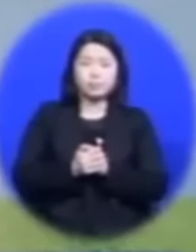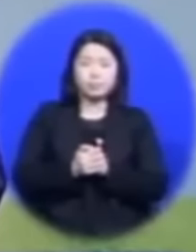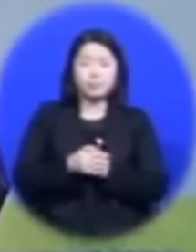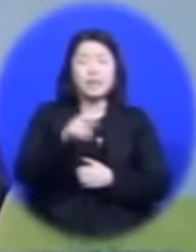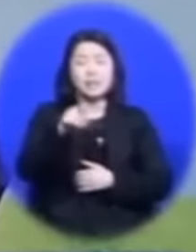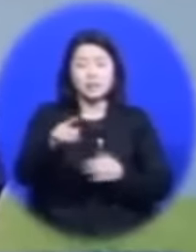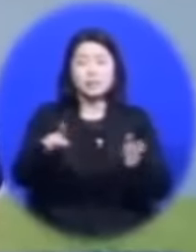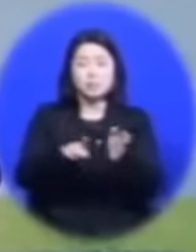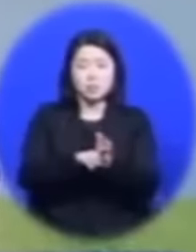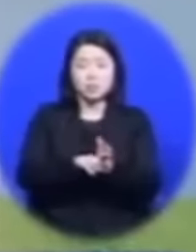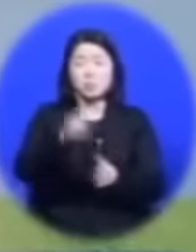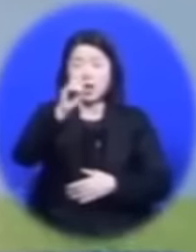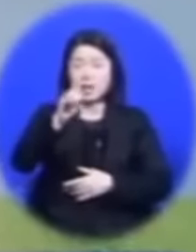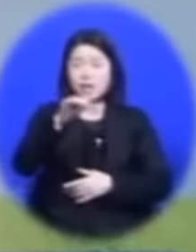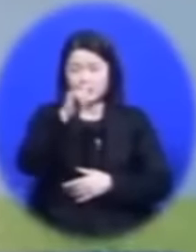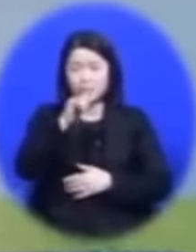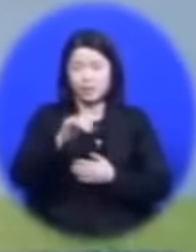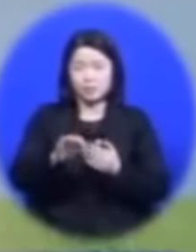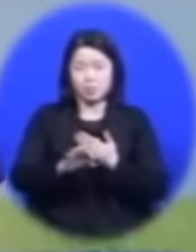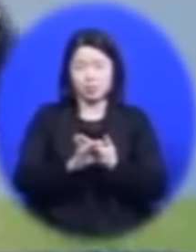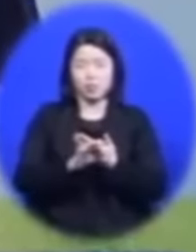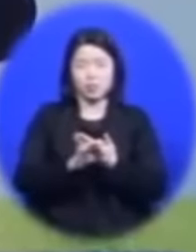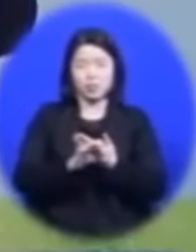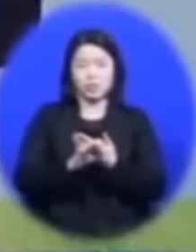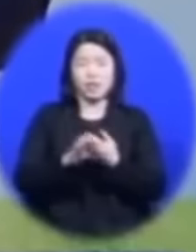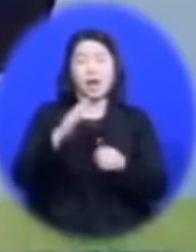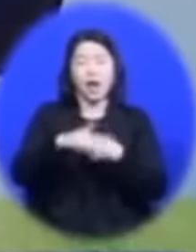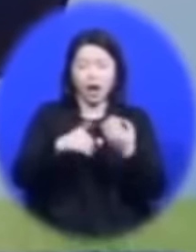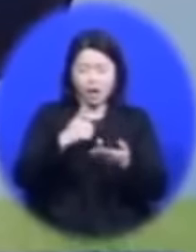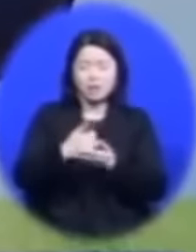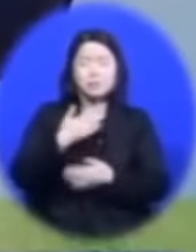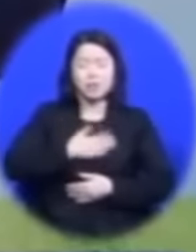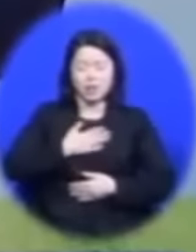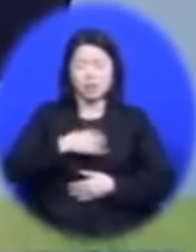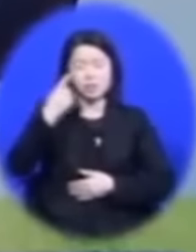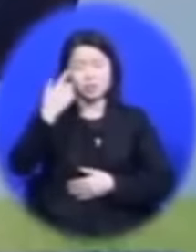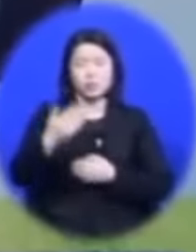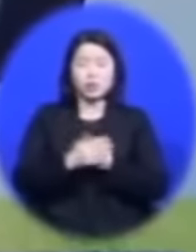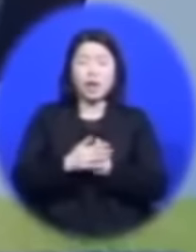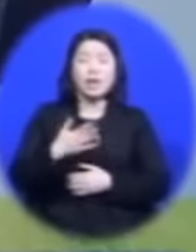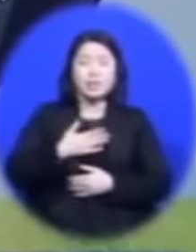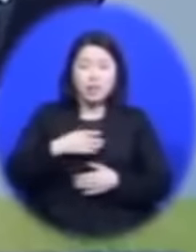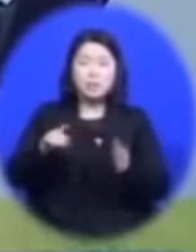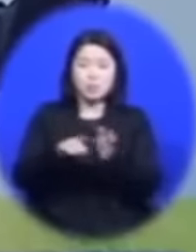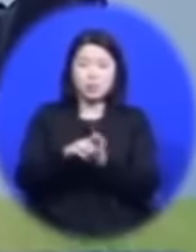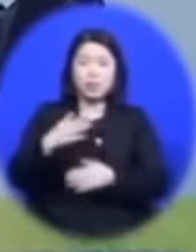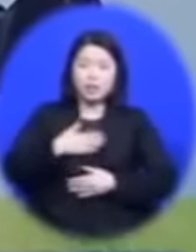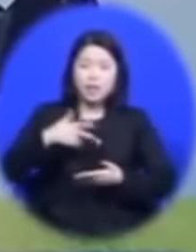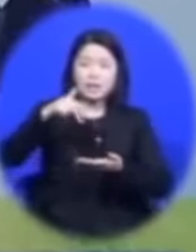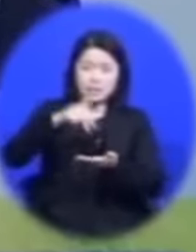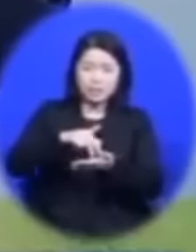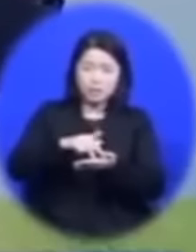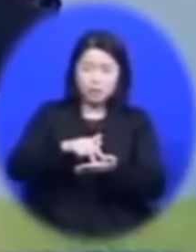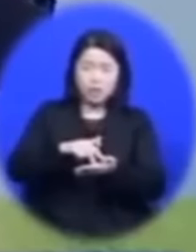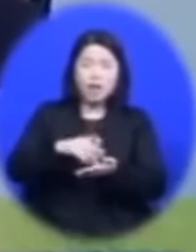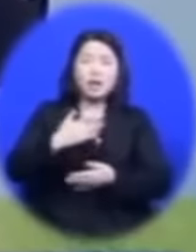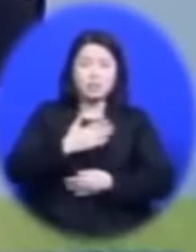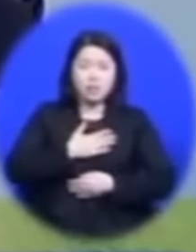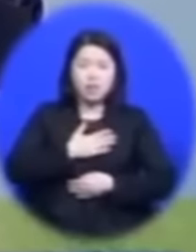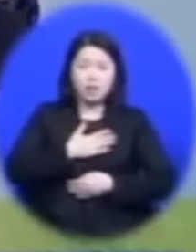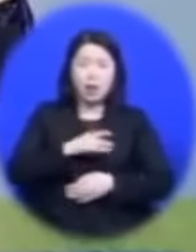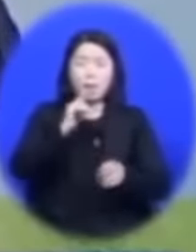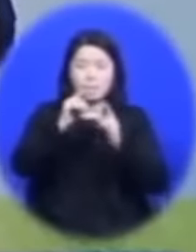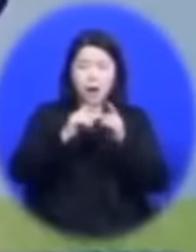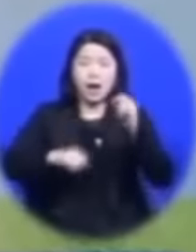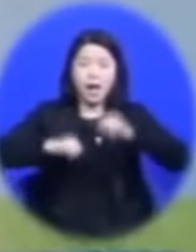그 믿음 하나 있다면 하나님은 아시지. 내 믿음과 내 처지와 내